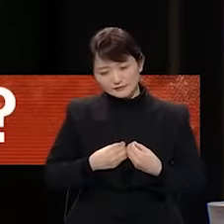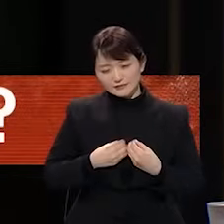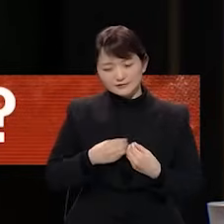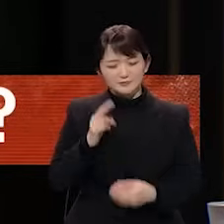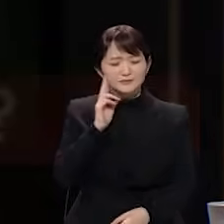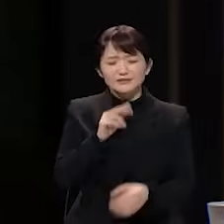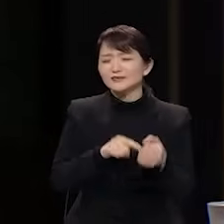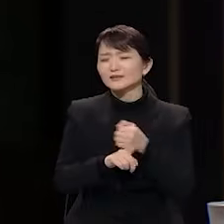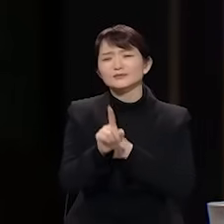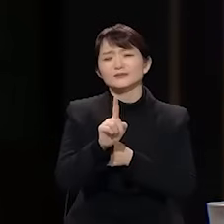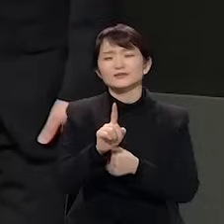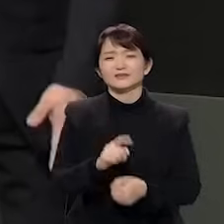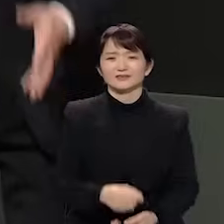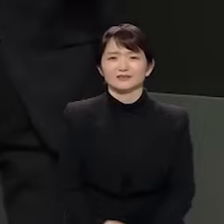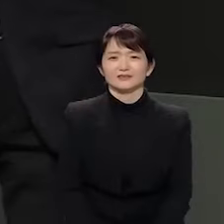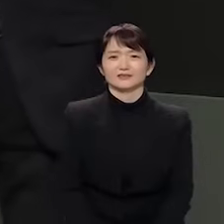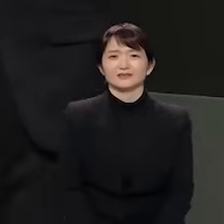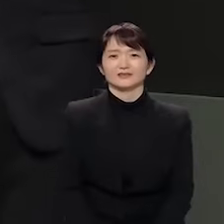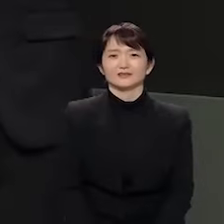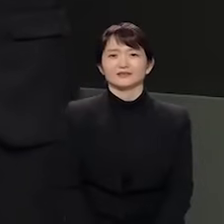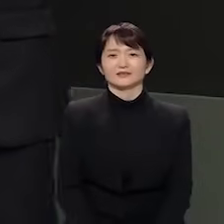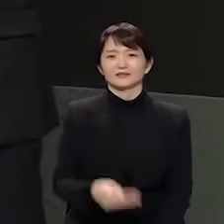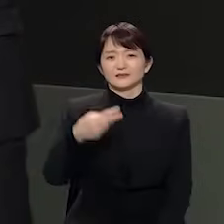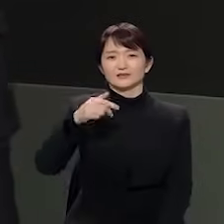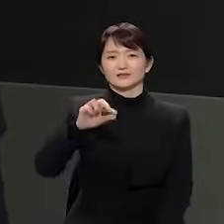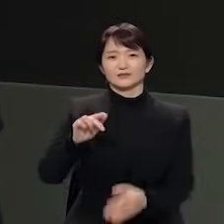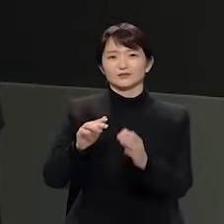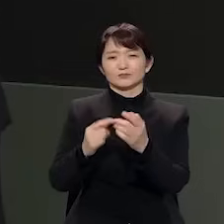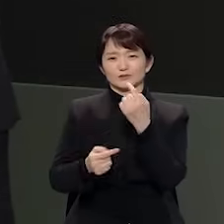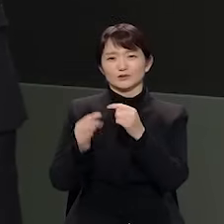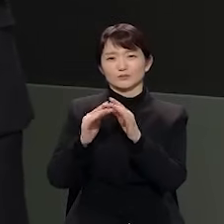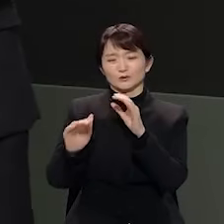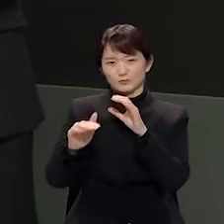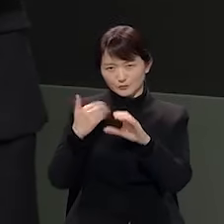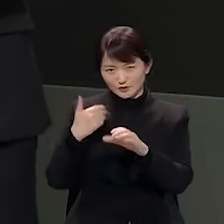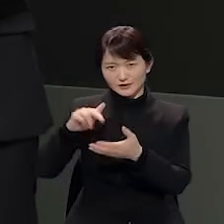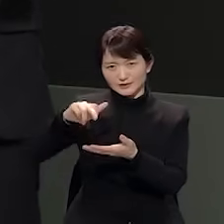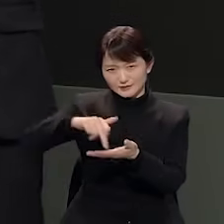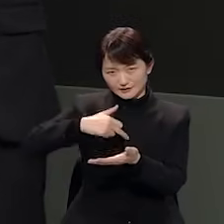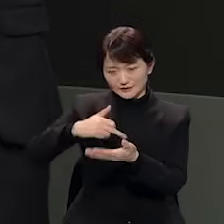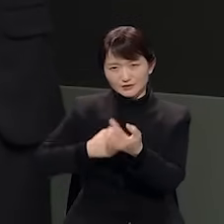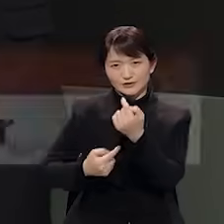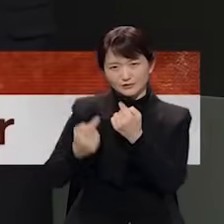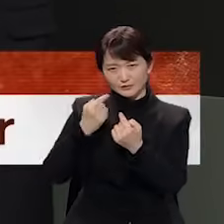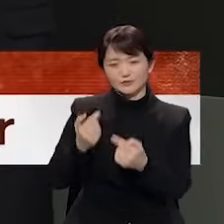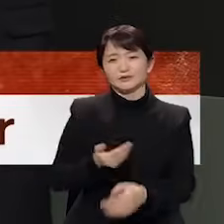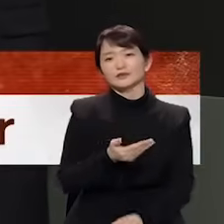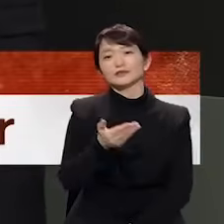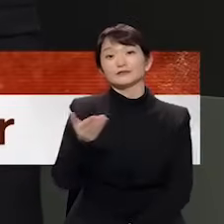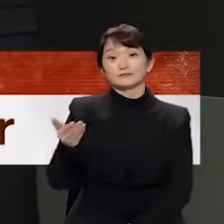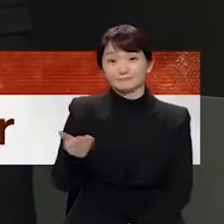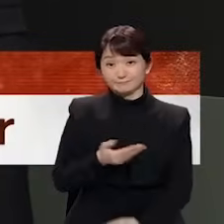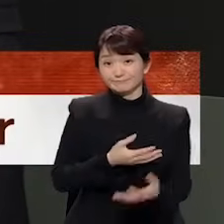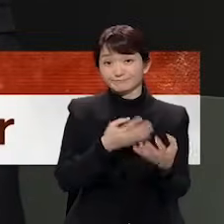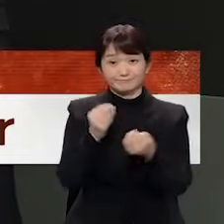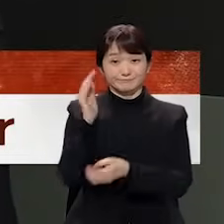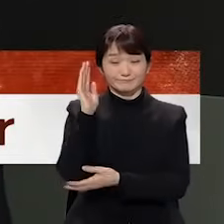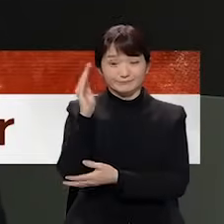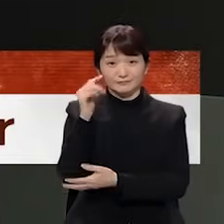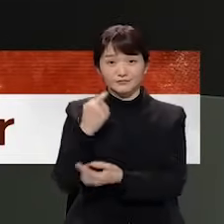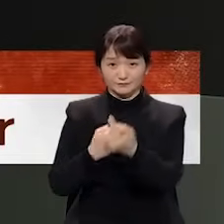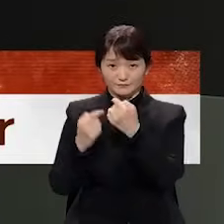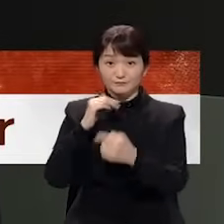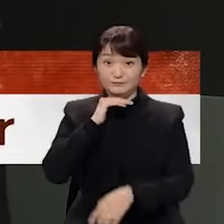하셨습니다 자 사건반장 제보메일 카카오톡 사건 반작 제보 채널에서는 우리 가족 여러분들의 많은 사연과 제보